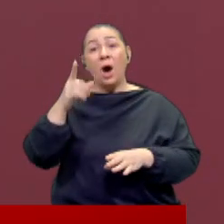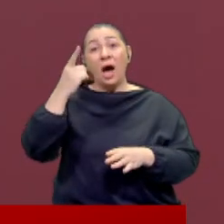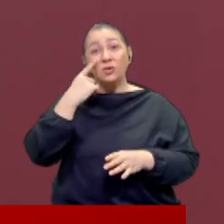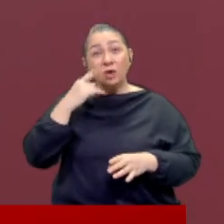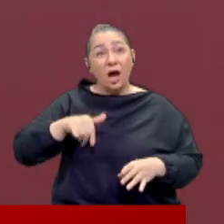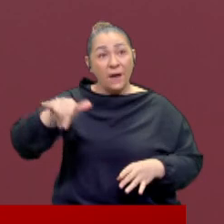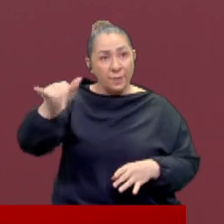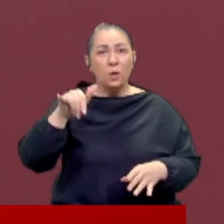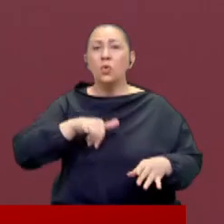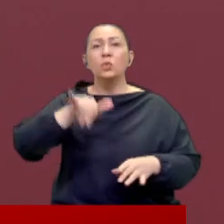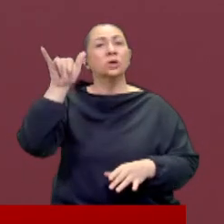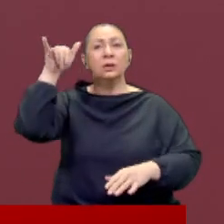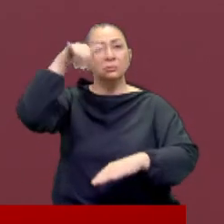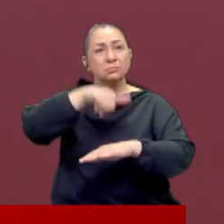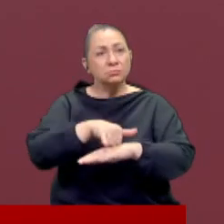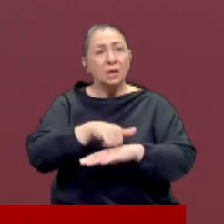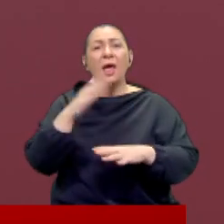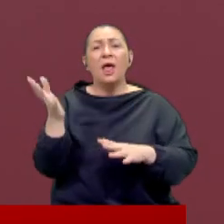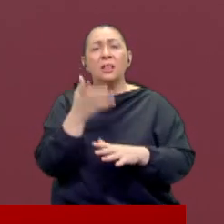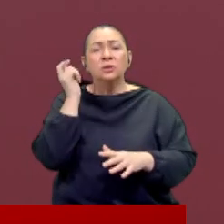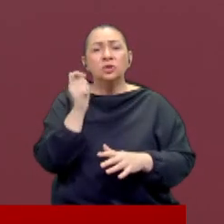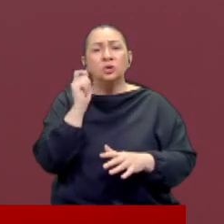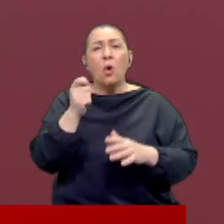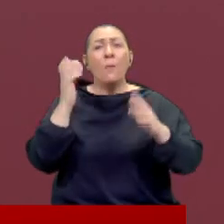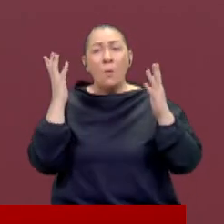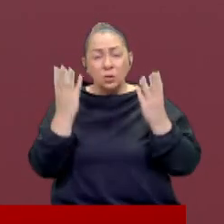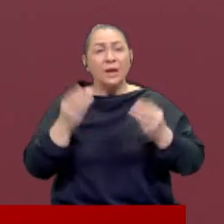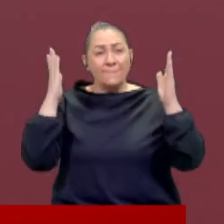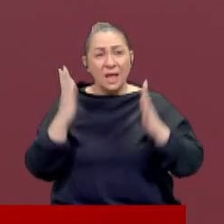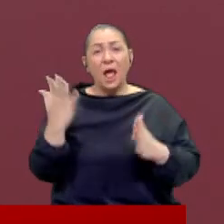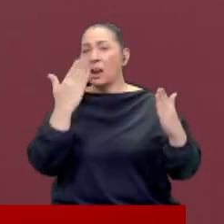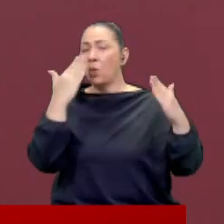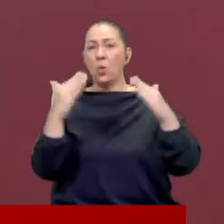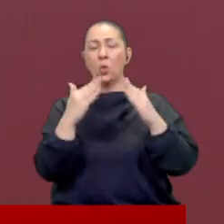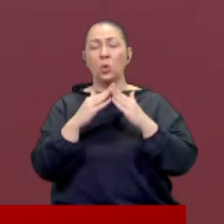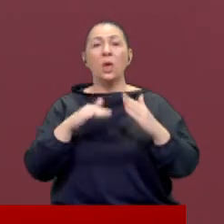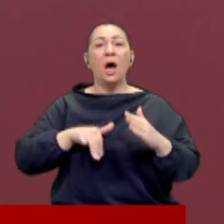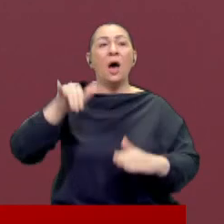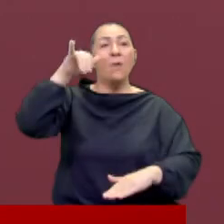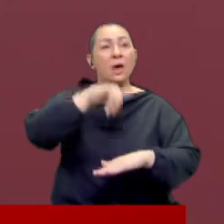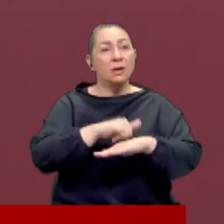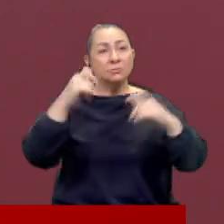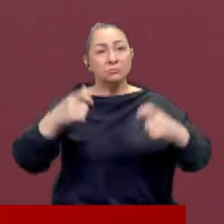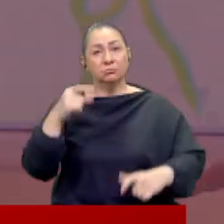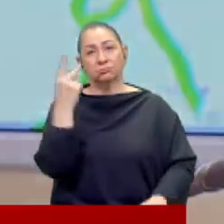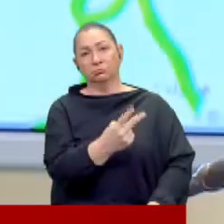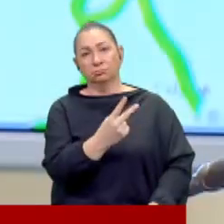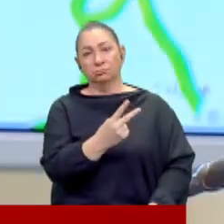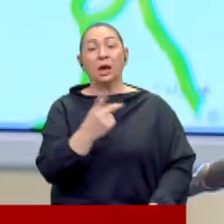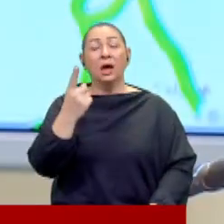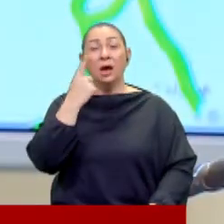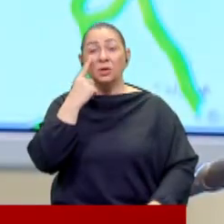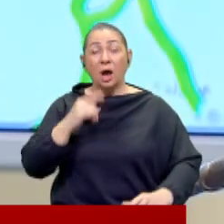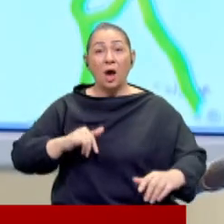Havalimanı uçakların inişine en zor koşullarda en uygun havalimanlarından bir tanesi